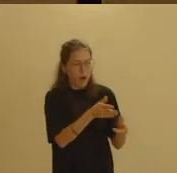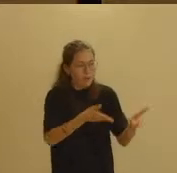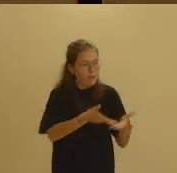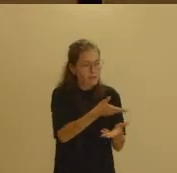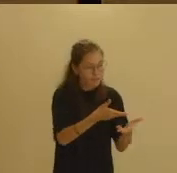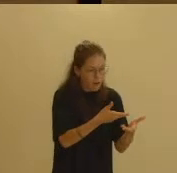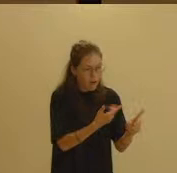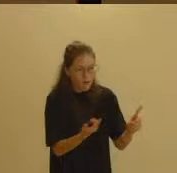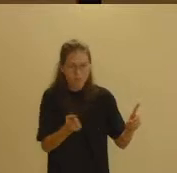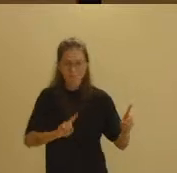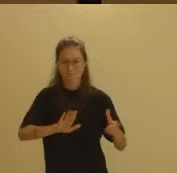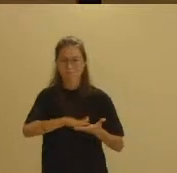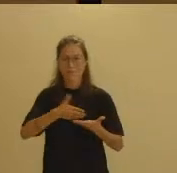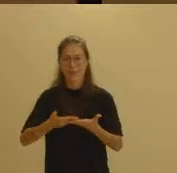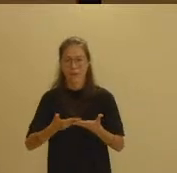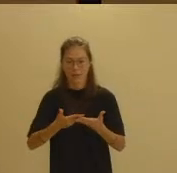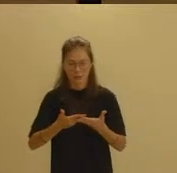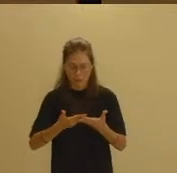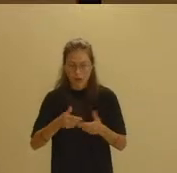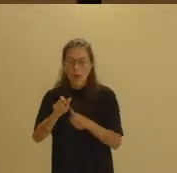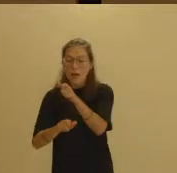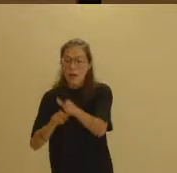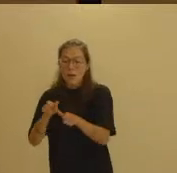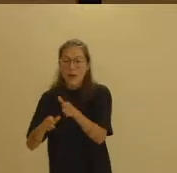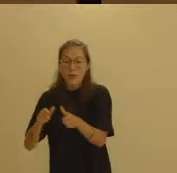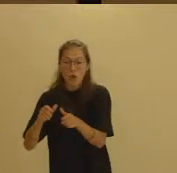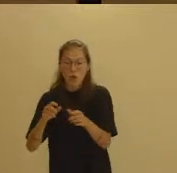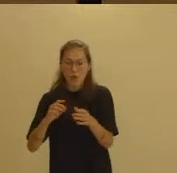l'écran des internautes.